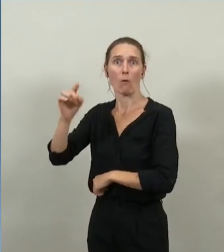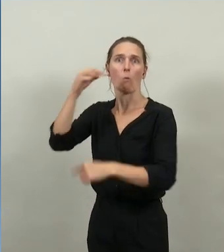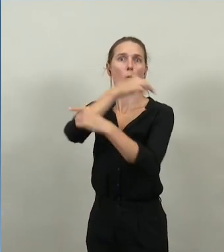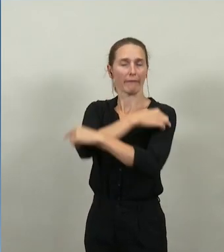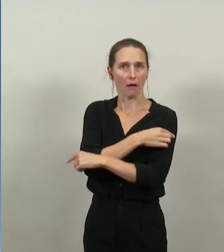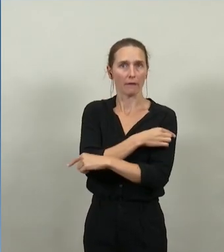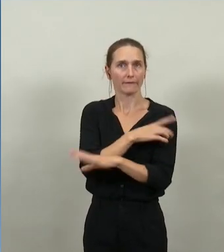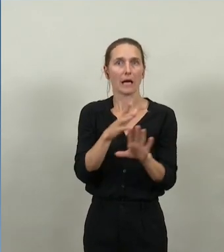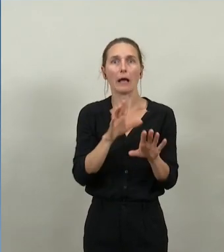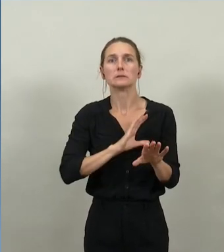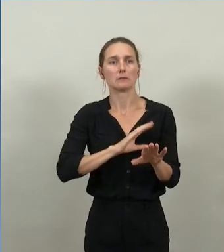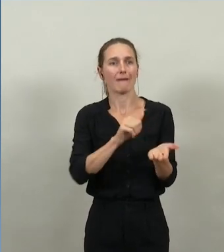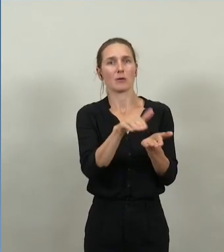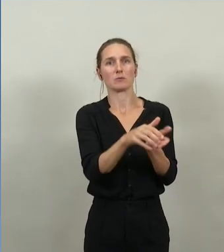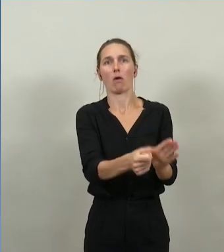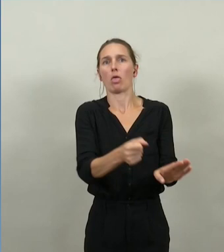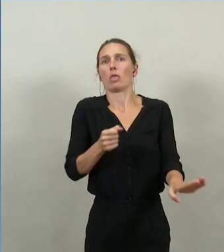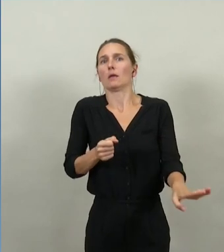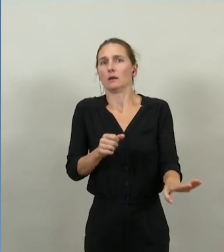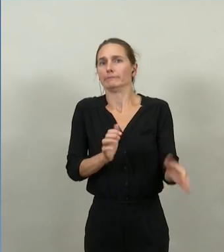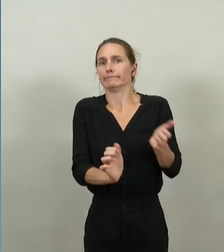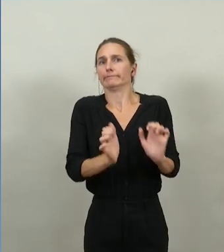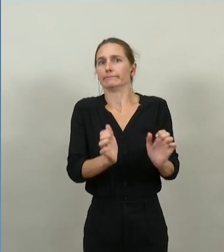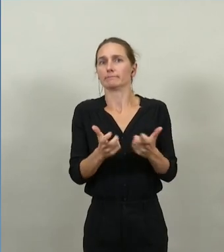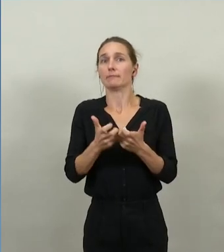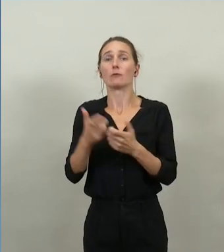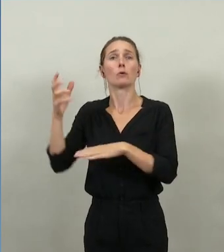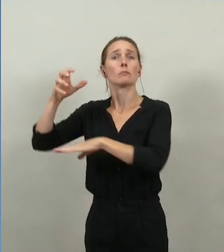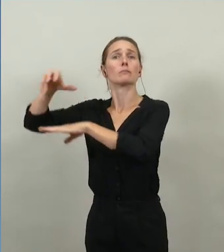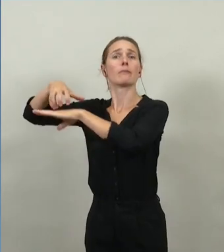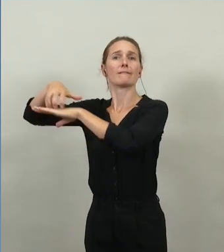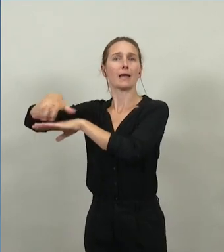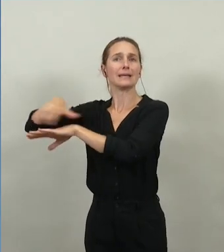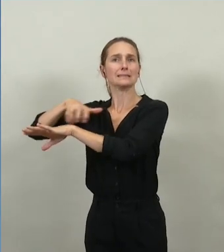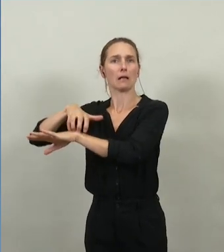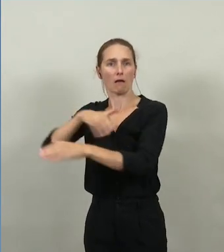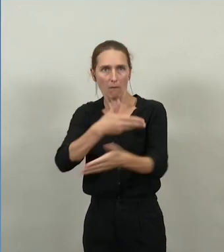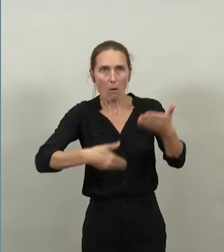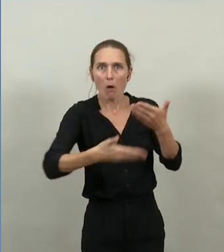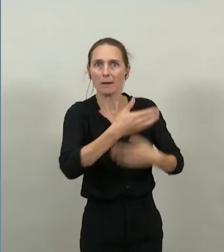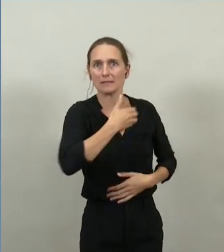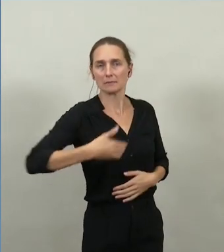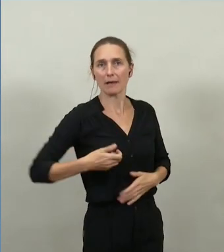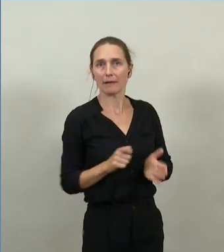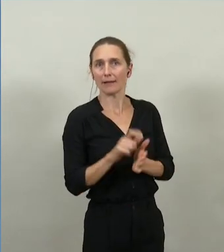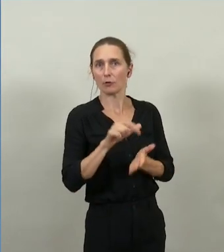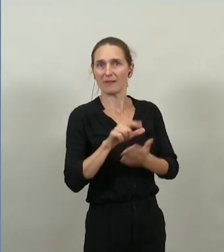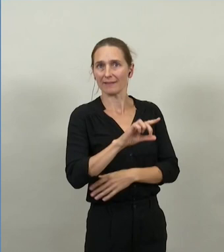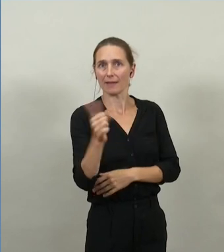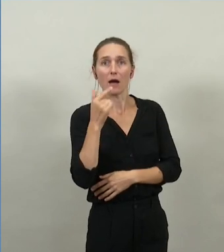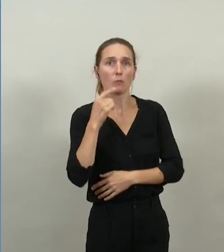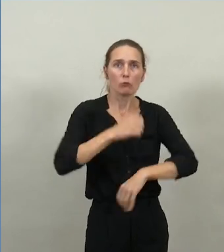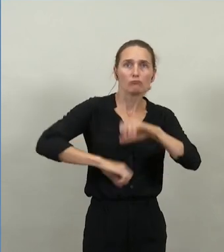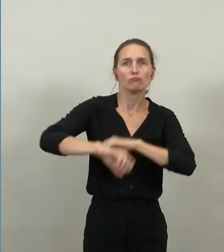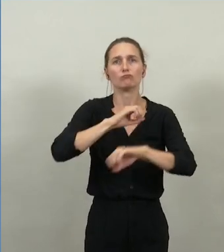l'évacuation he lorsque le préfet de visire s'est substitué au maire en 2021 pour engager l'expulsion du squad Jean